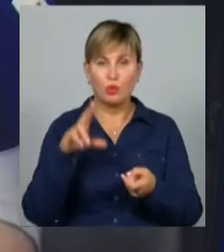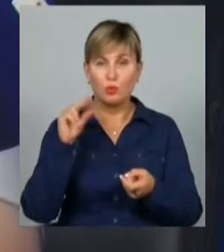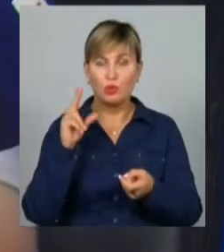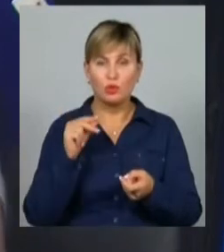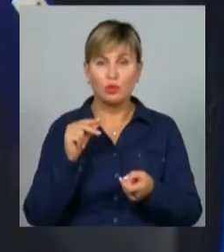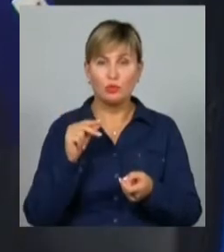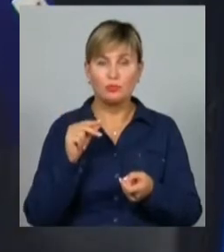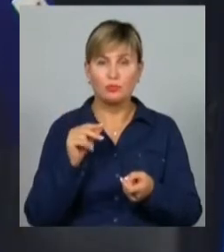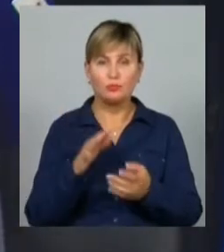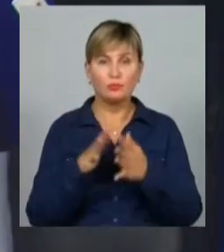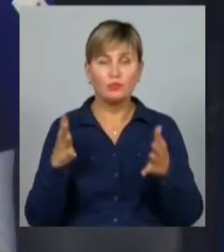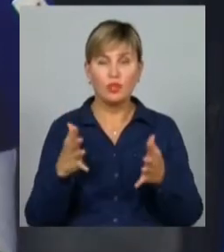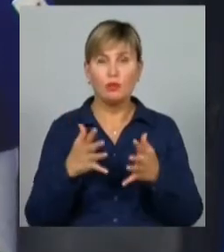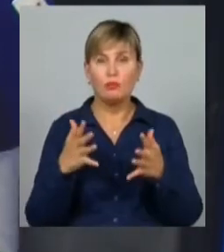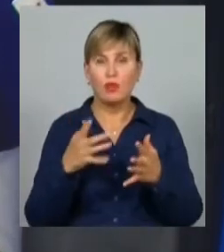рост,